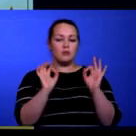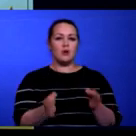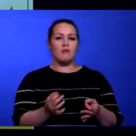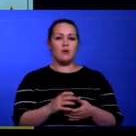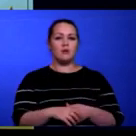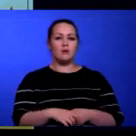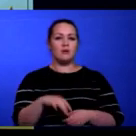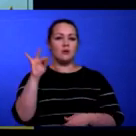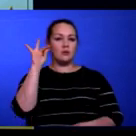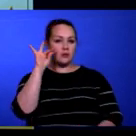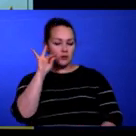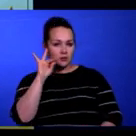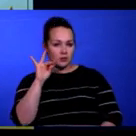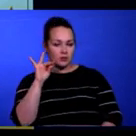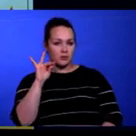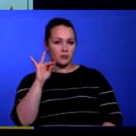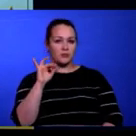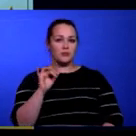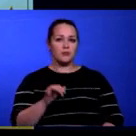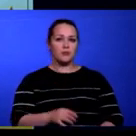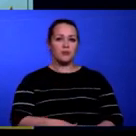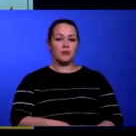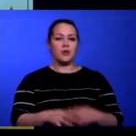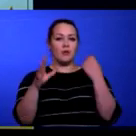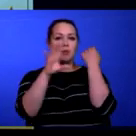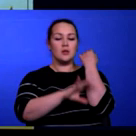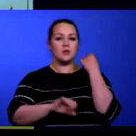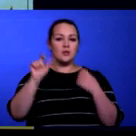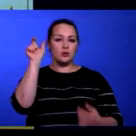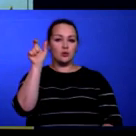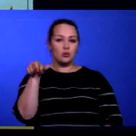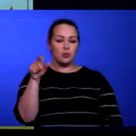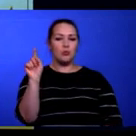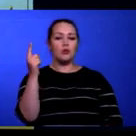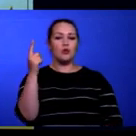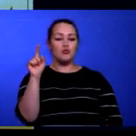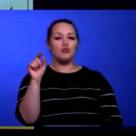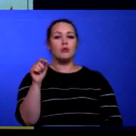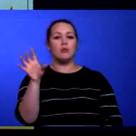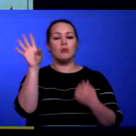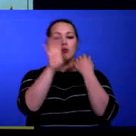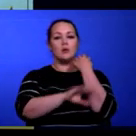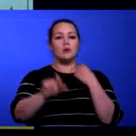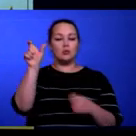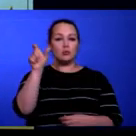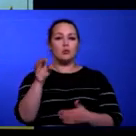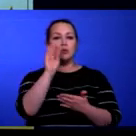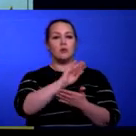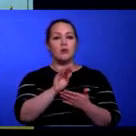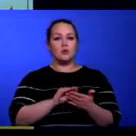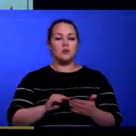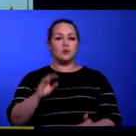и мы отправим последний столбик потому что в последнем столбике записаны